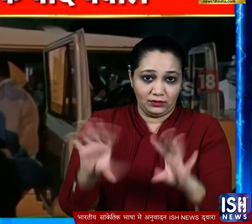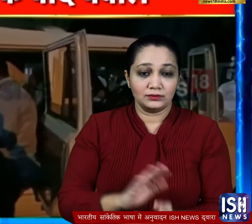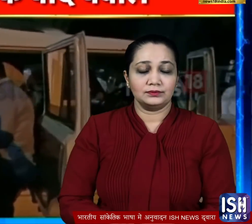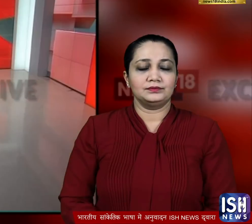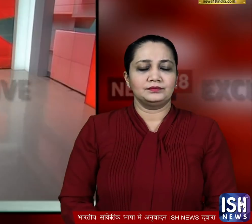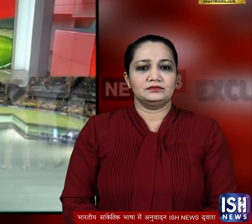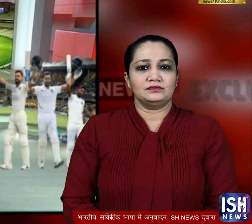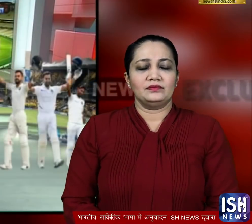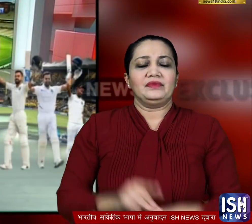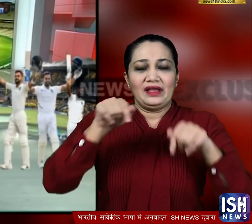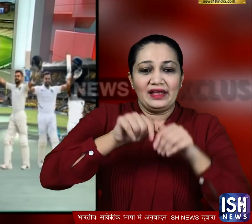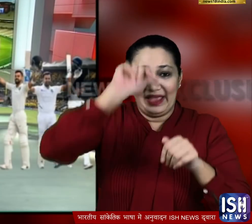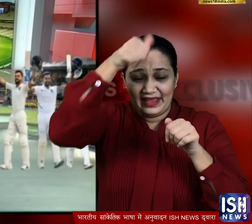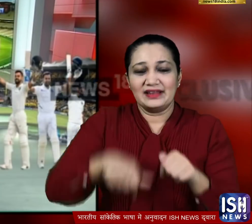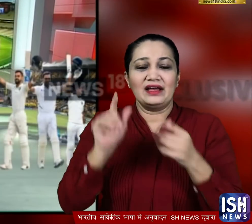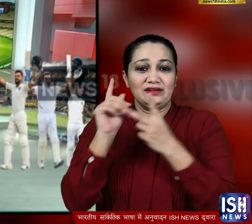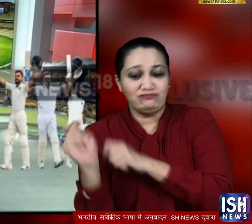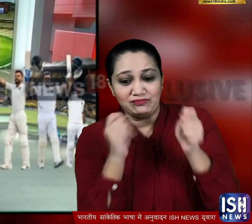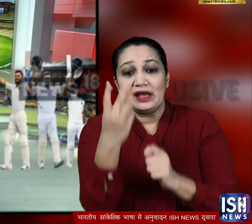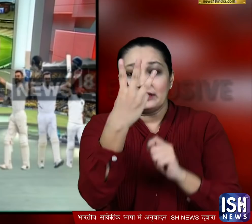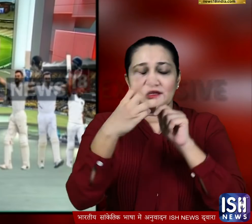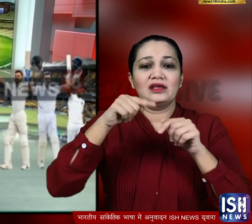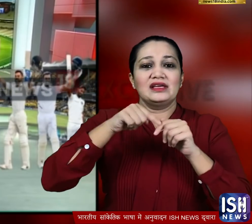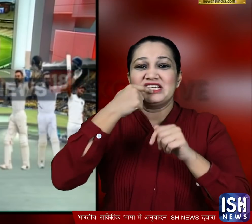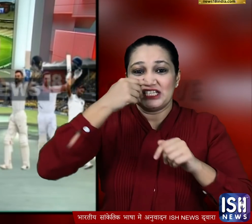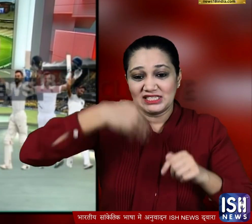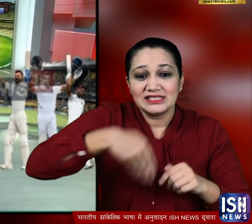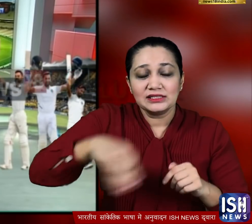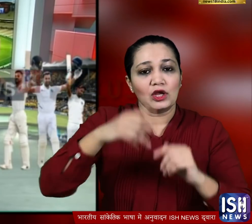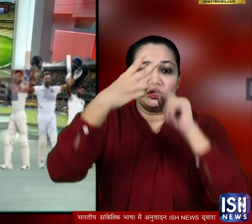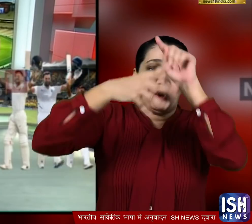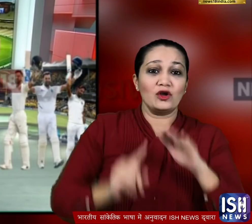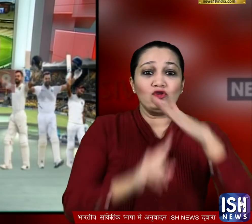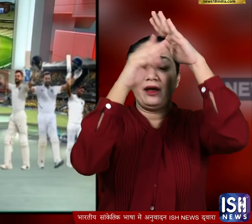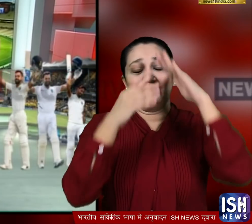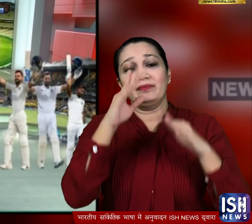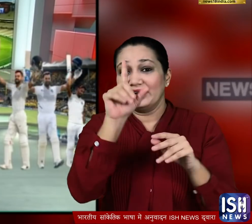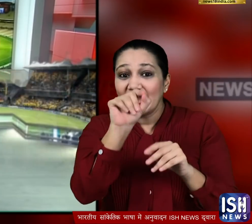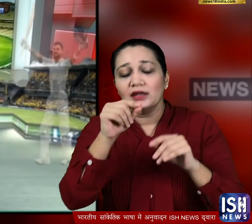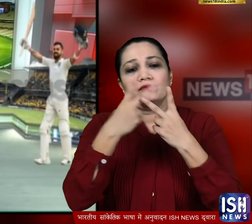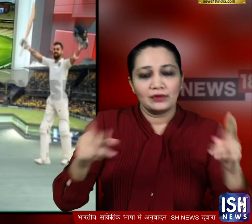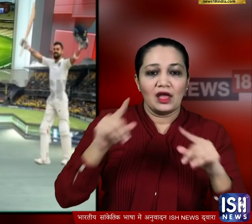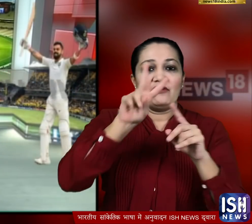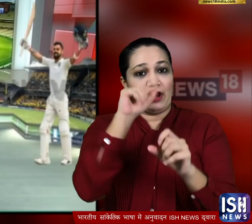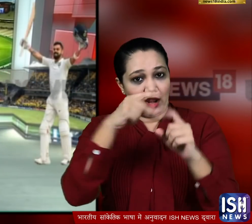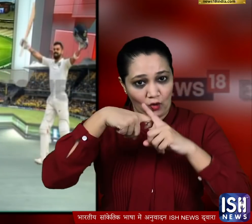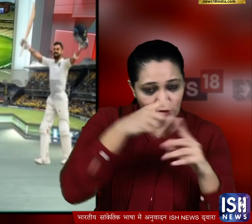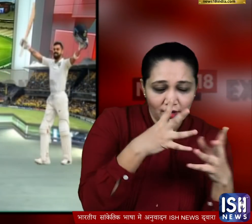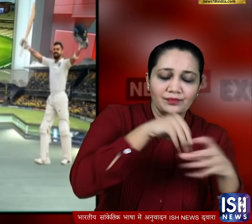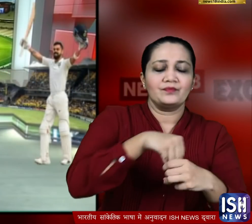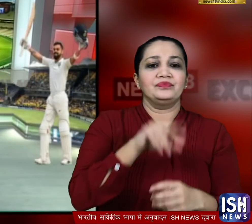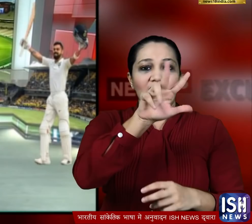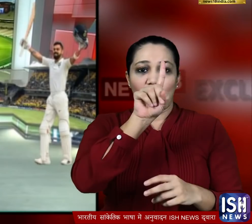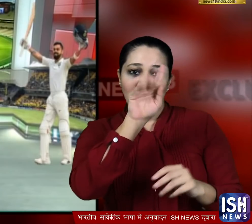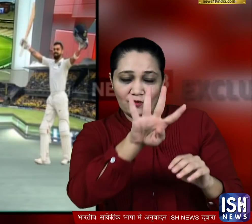ले जाया गया। इस बार टीम इंडिया के 3 बल्लेबाजों ने टेस्ट रैंकिंग के टॉप 10 में जगह बनाई, जिनमें टीम इंडिया के कप्तान विराट कोहली